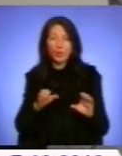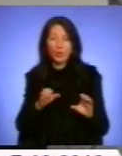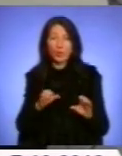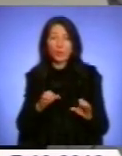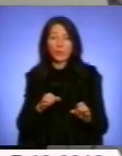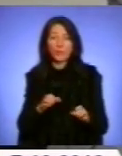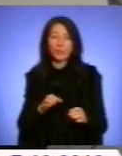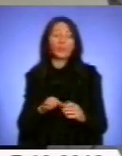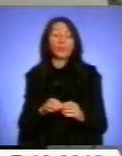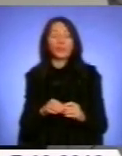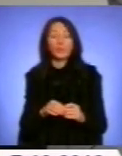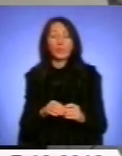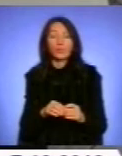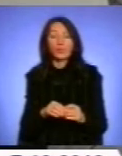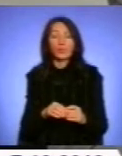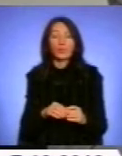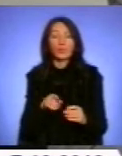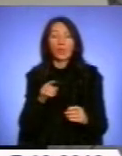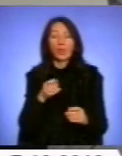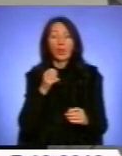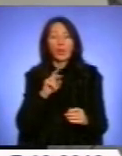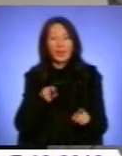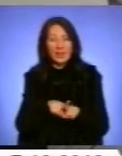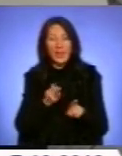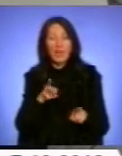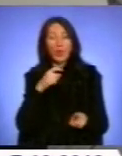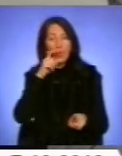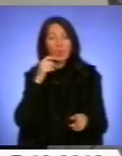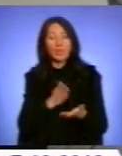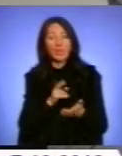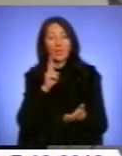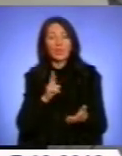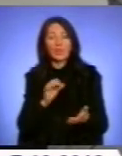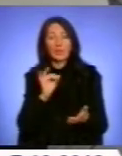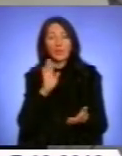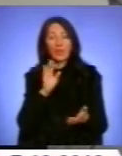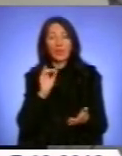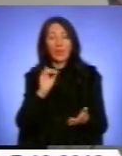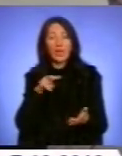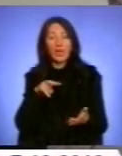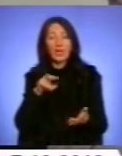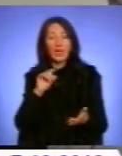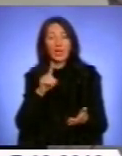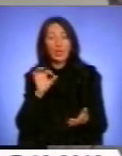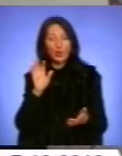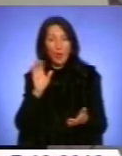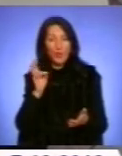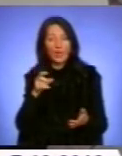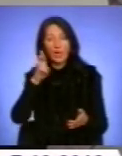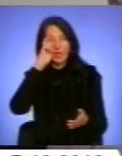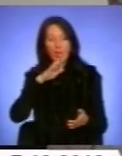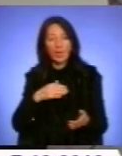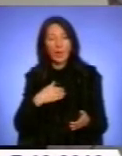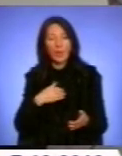Штатів Америки. Так як Україна є цивілізована країна, і ми не то, що